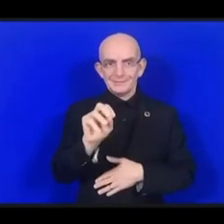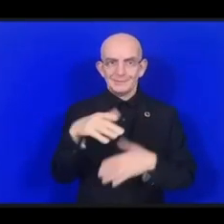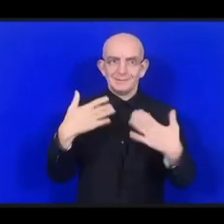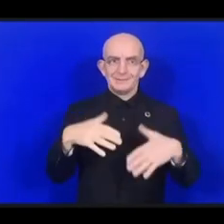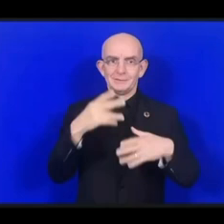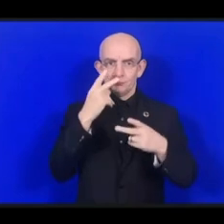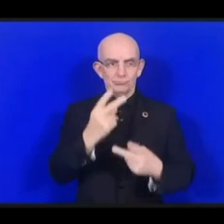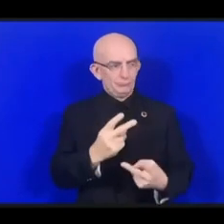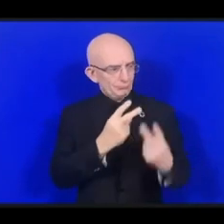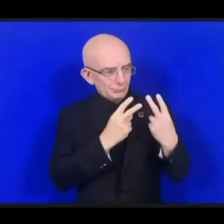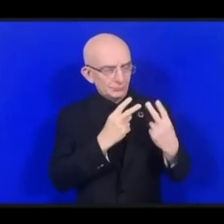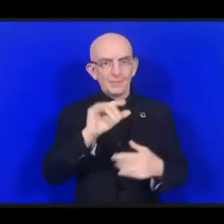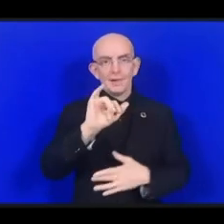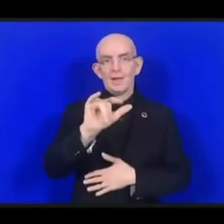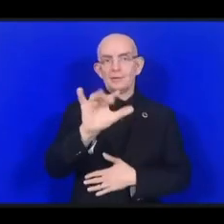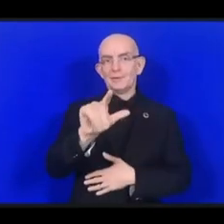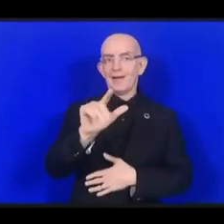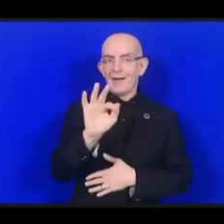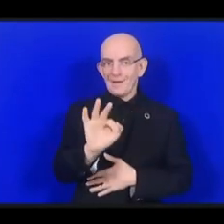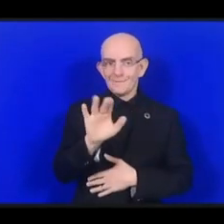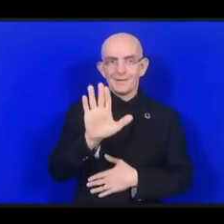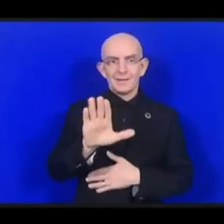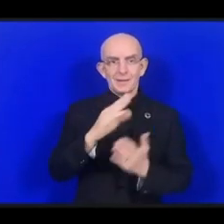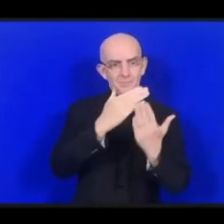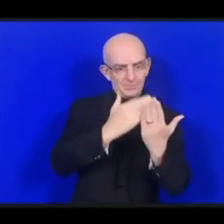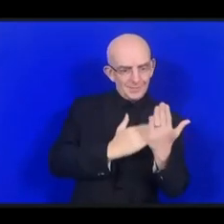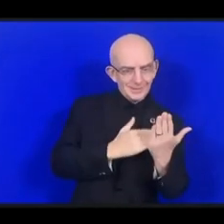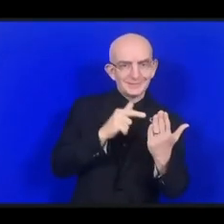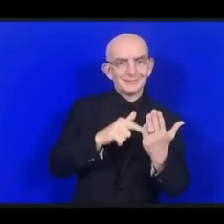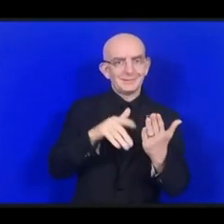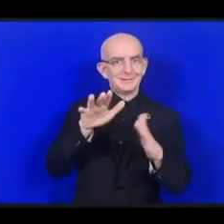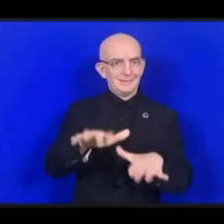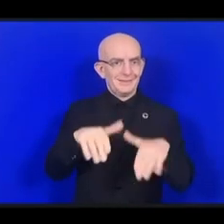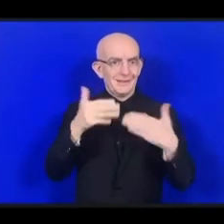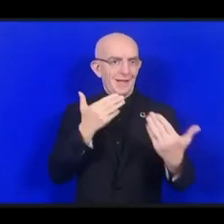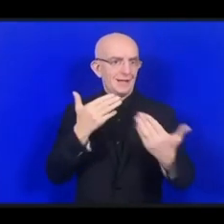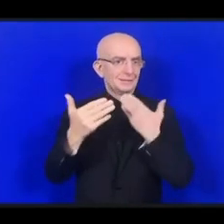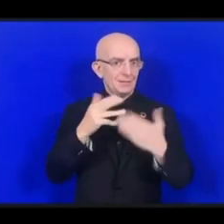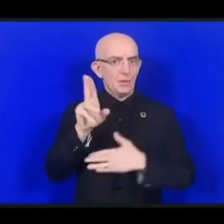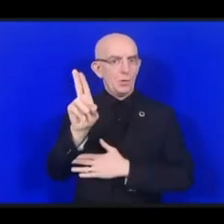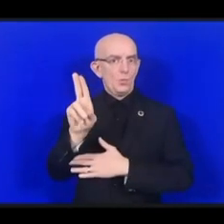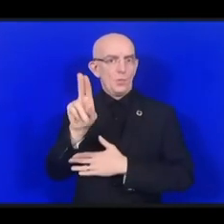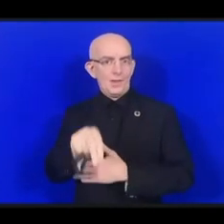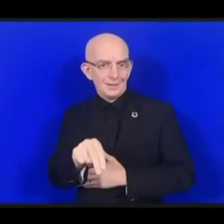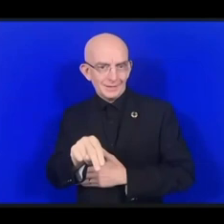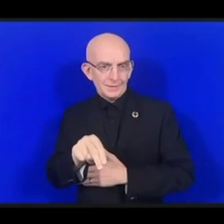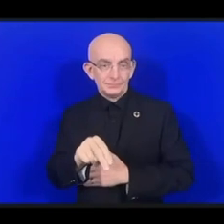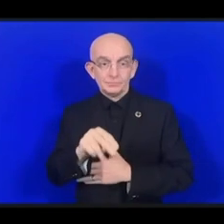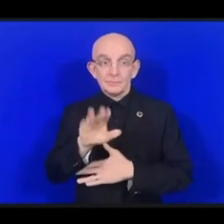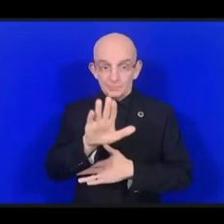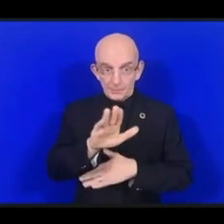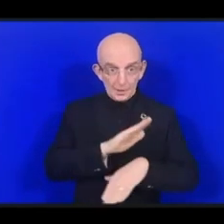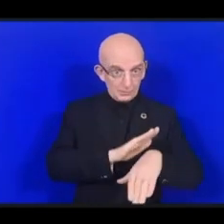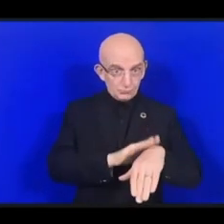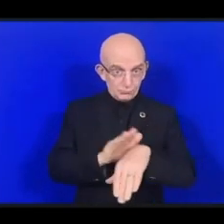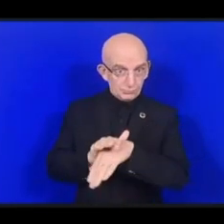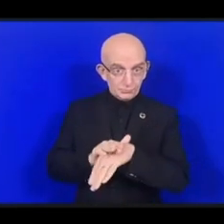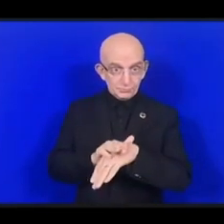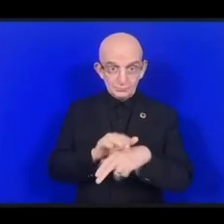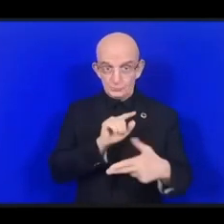المعلومات زائد 20 وايضا مراجعه ولايه منتدى حوكمه الانترنت من قبل الجمعيه